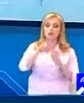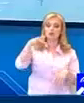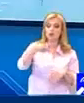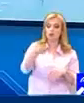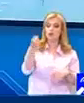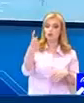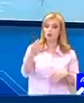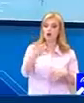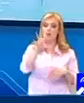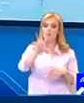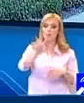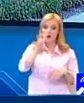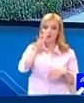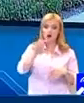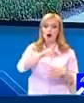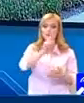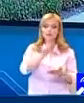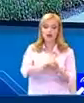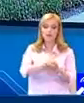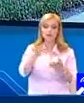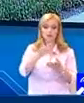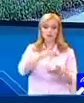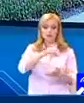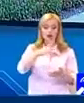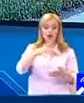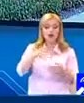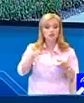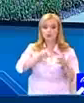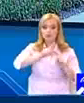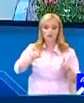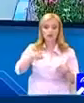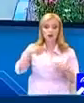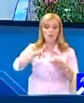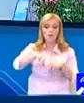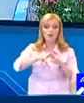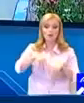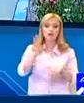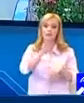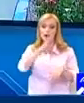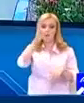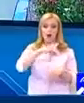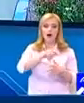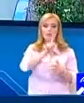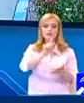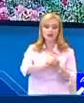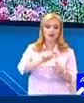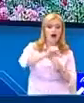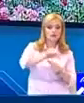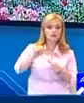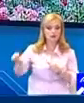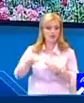nu se mai plasează în pașaportul părinților, fapt ce obligă ca, din primele zile ale nașterii, să se perfecteze documentul de călătorie. În